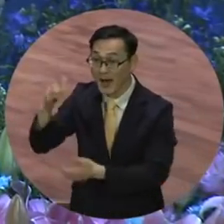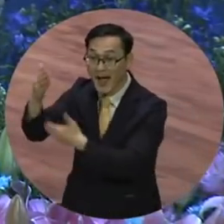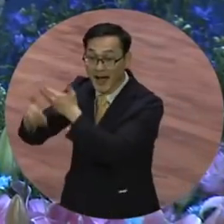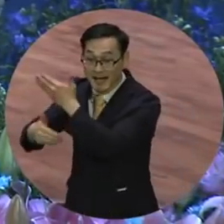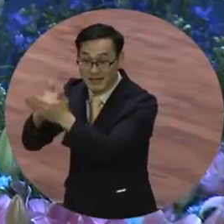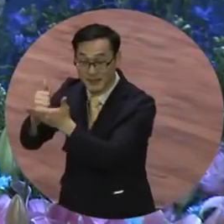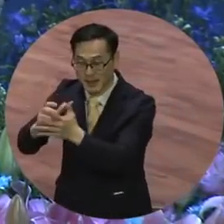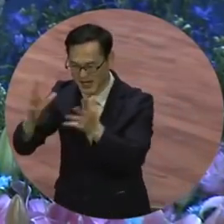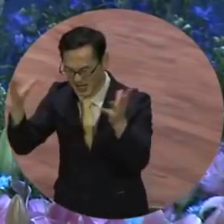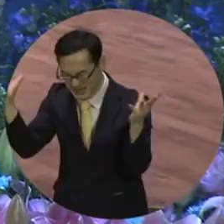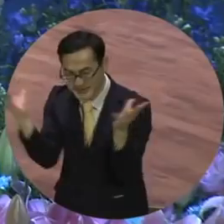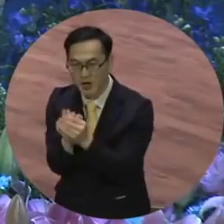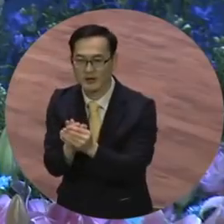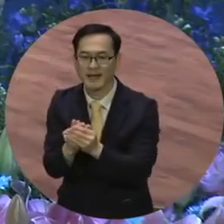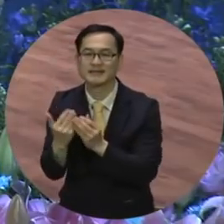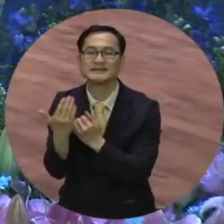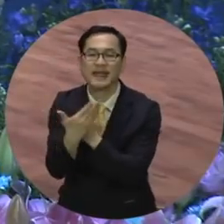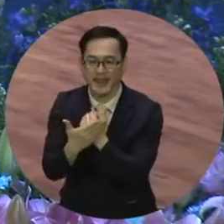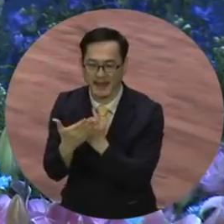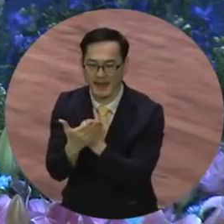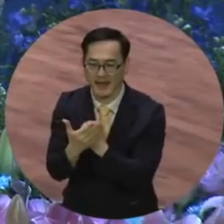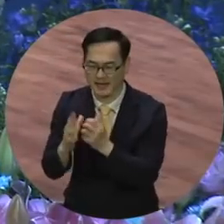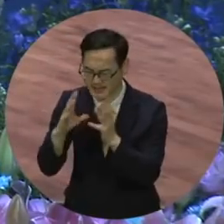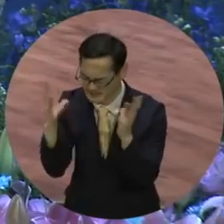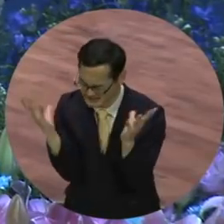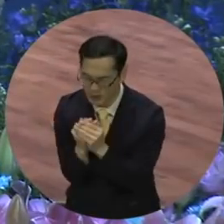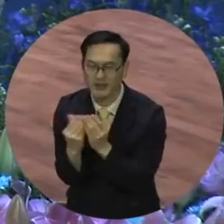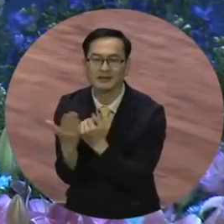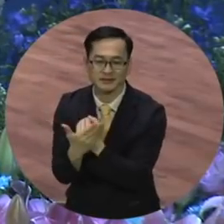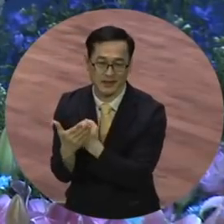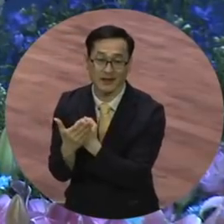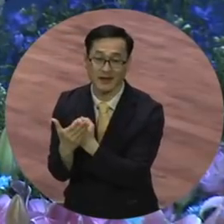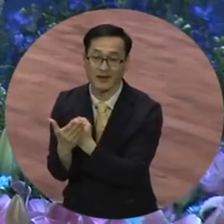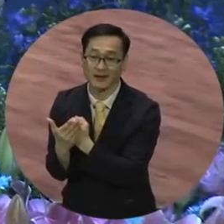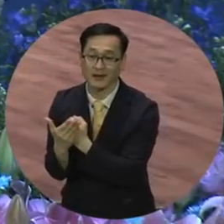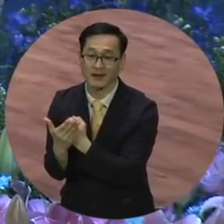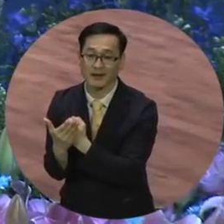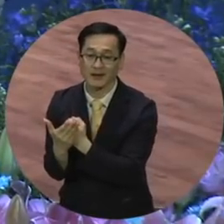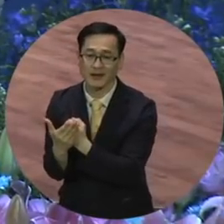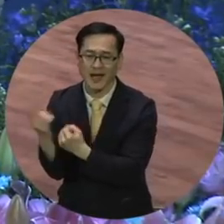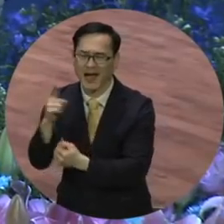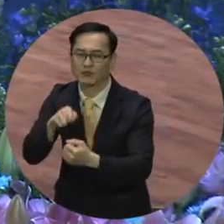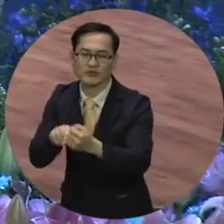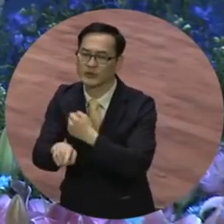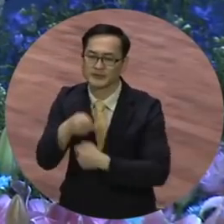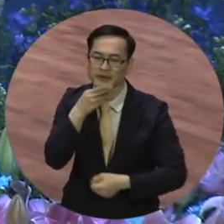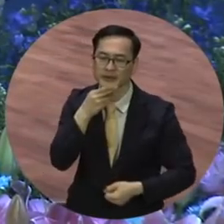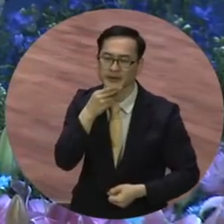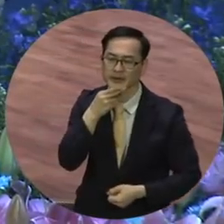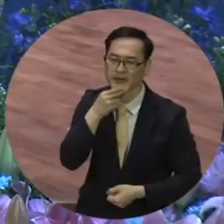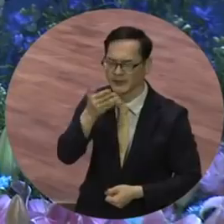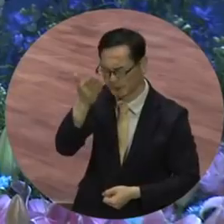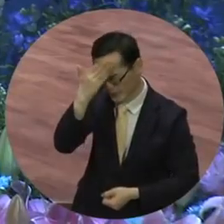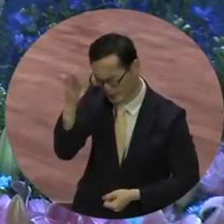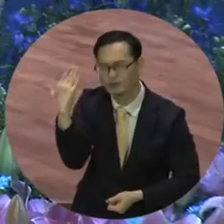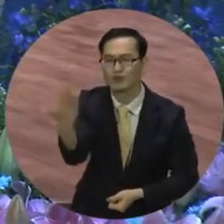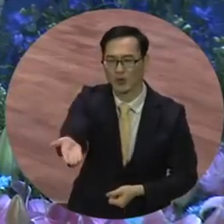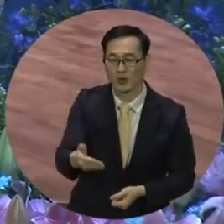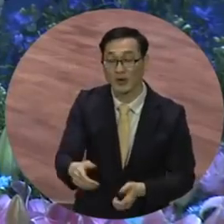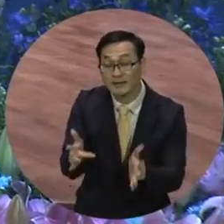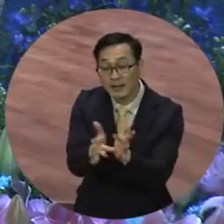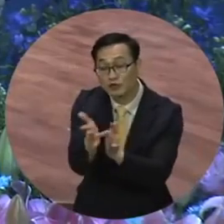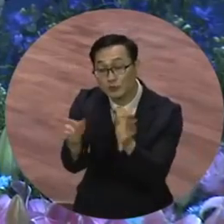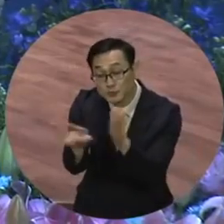그럽니다. 절대 은혜. 믿으면 끝이. 묻지 마세요. 다른 건. 예수 믿습니까? 나 예수